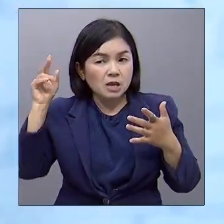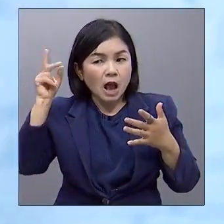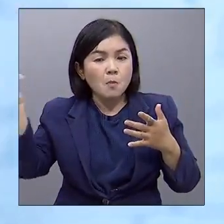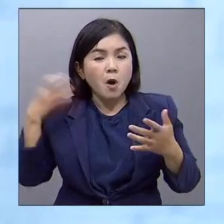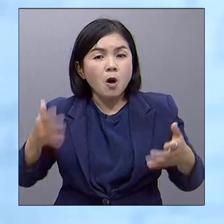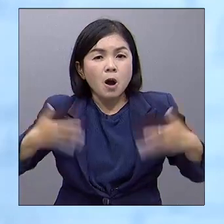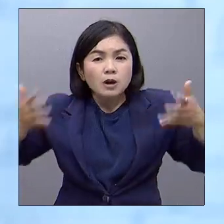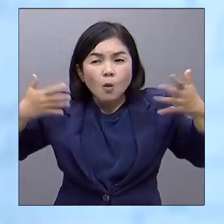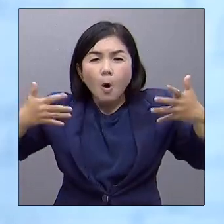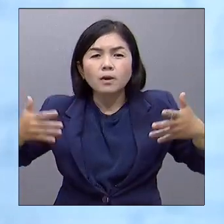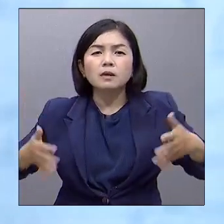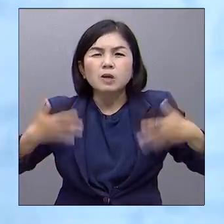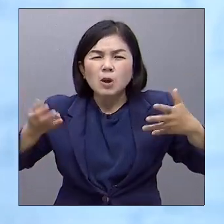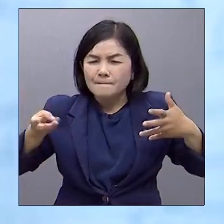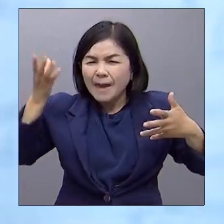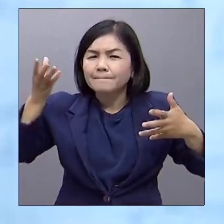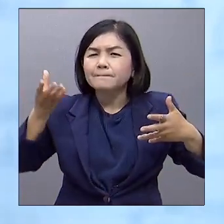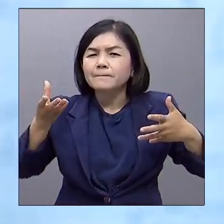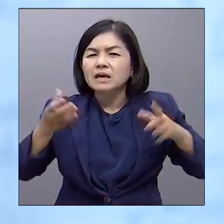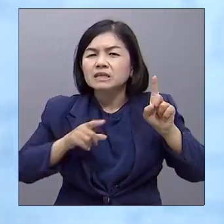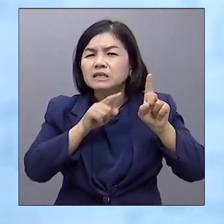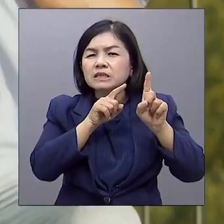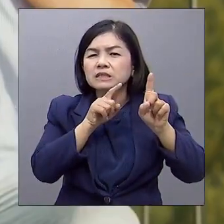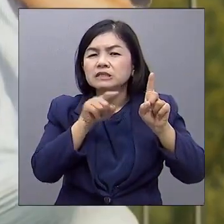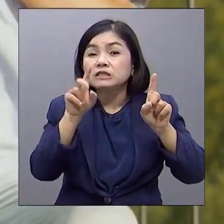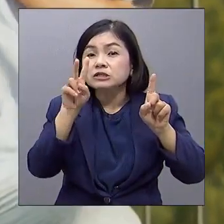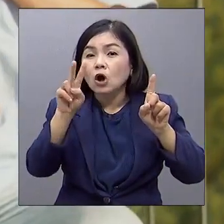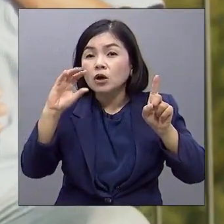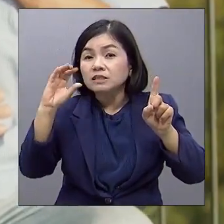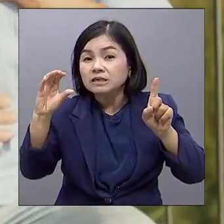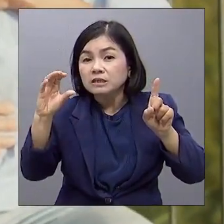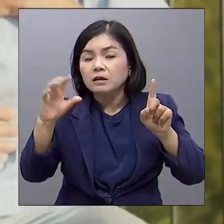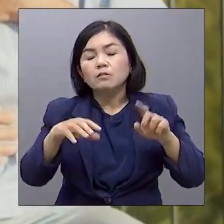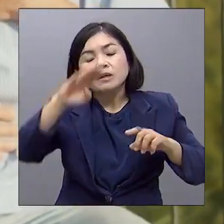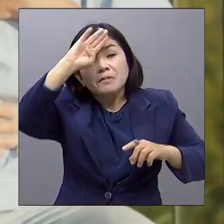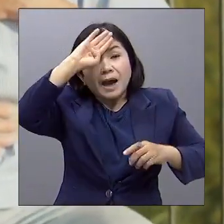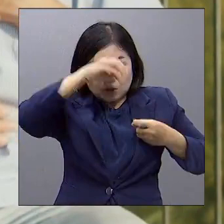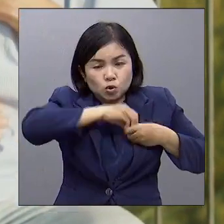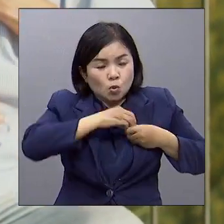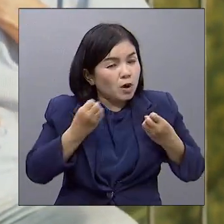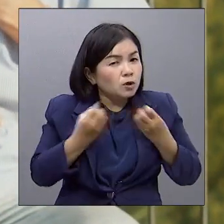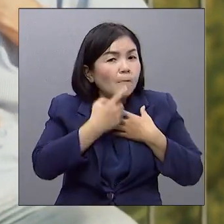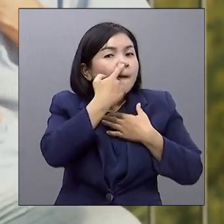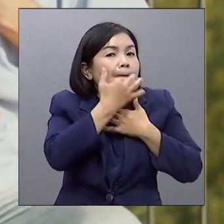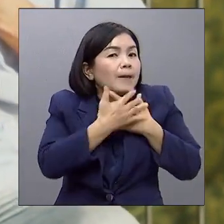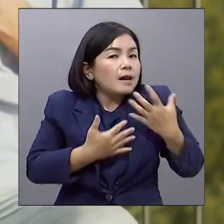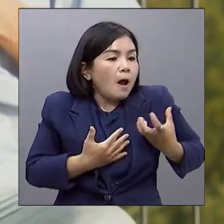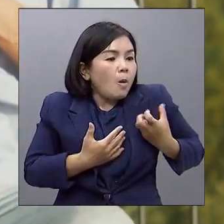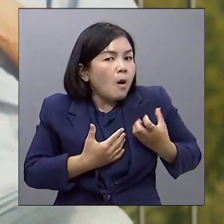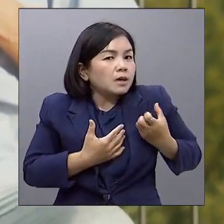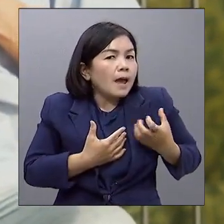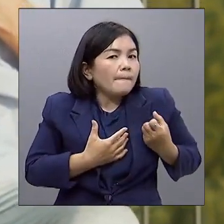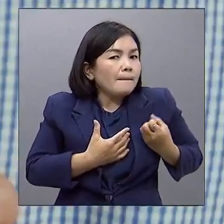สูงขึ้นกว่าปกติแค่สัก 1-2 องศาเนี่ยก็จะทำให้โรคเดิมของคนไข้กำเริบได้โดยเฉพาะพวกโรคหลอดเลือดหัวใจนะครับโรคหัวใจล้มเห